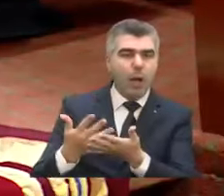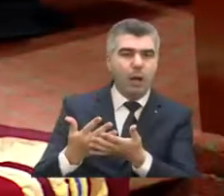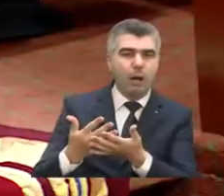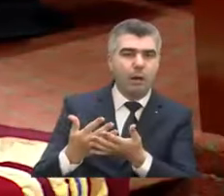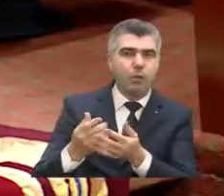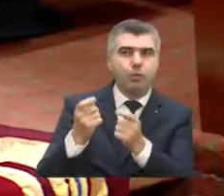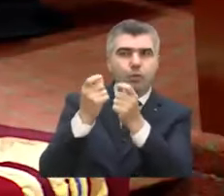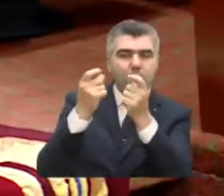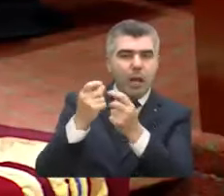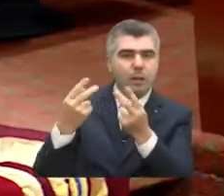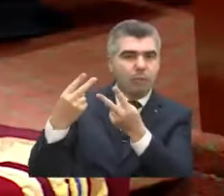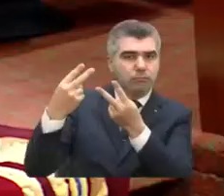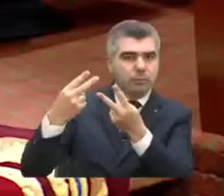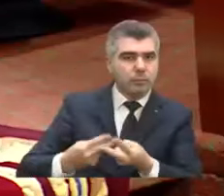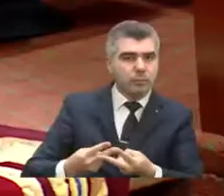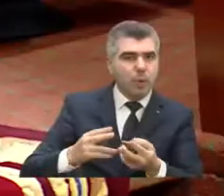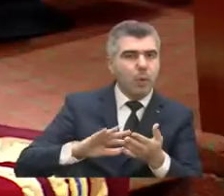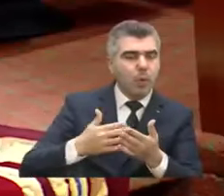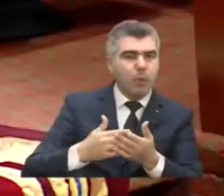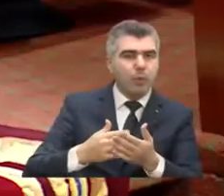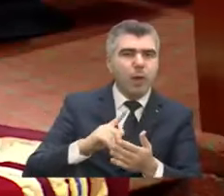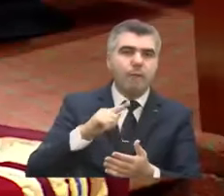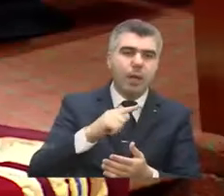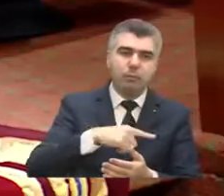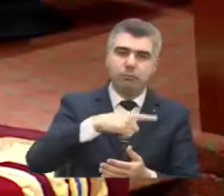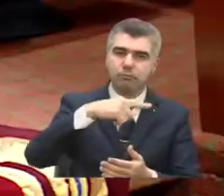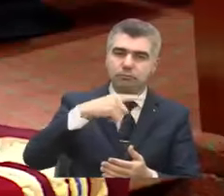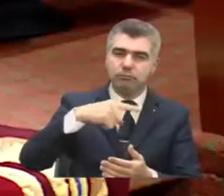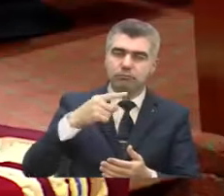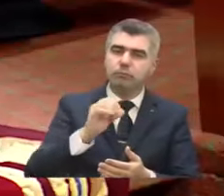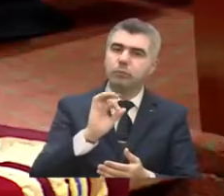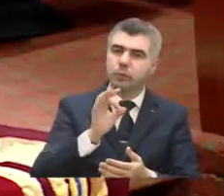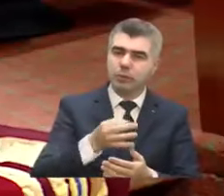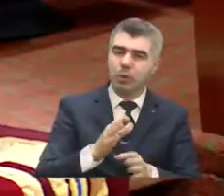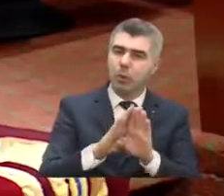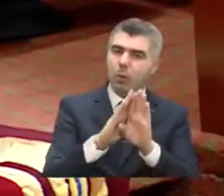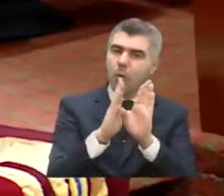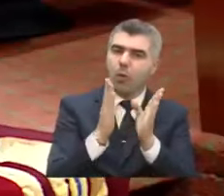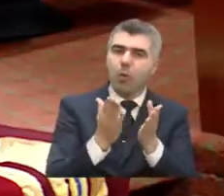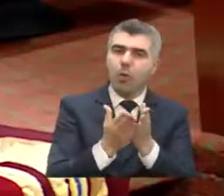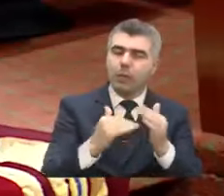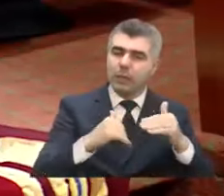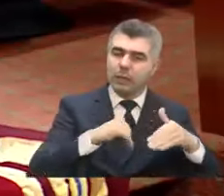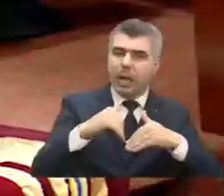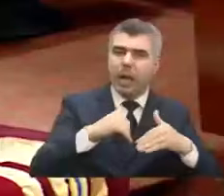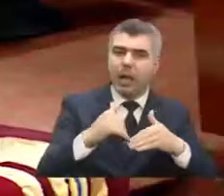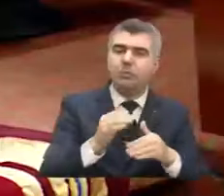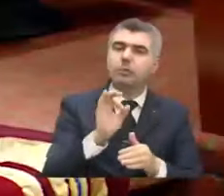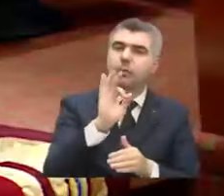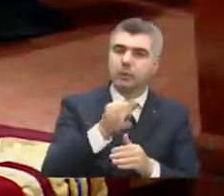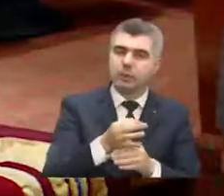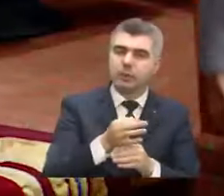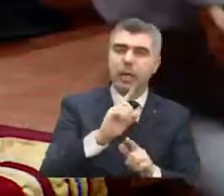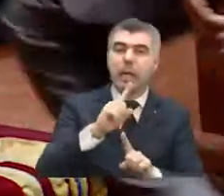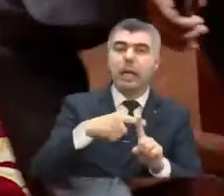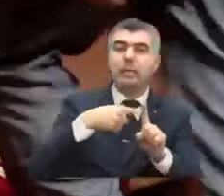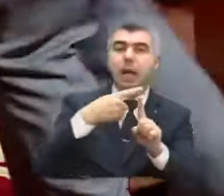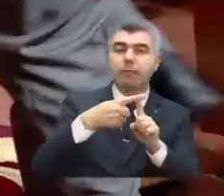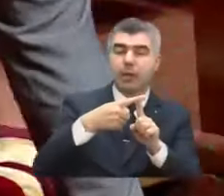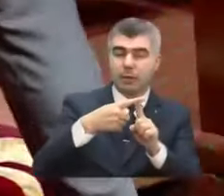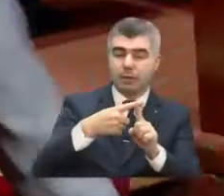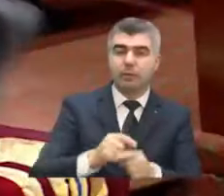الأعمال. وهذه المؤشرات كلها تعتبر بأننا نسير في الطريق الصحيح، وإضافة إلى